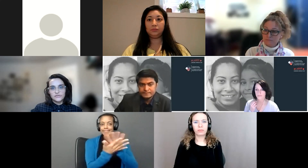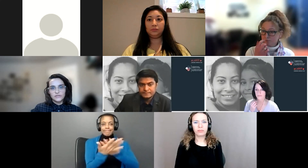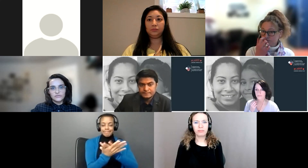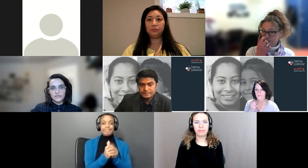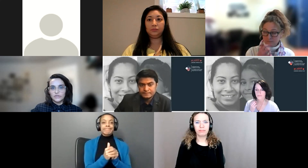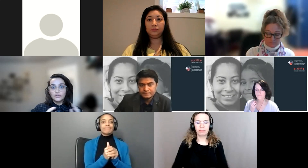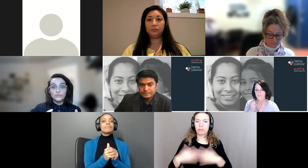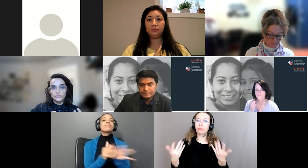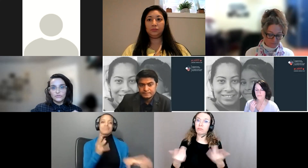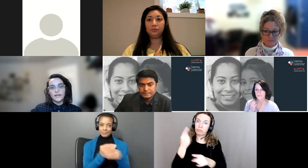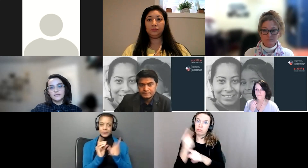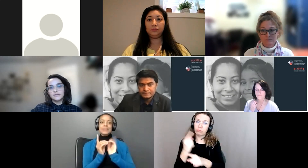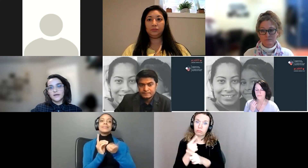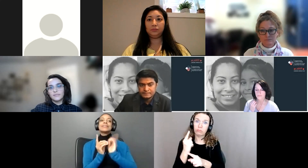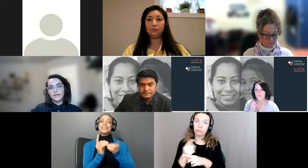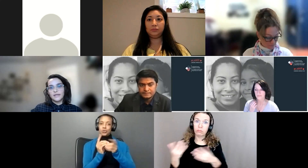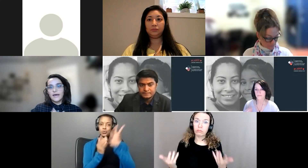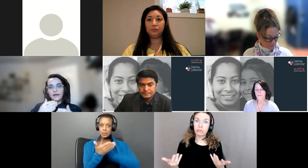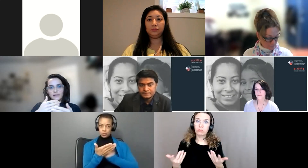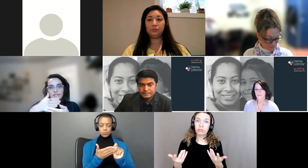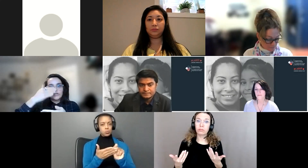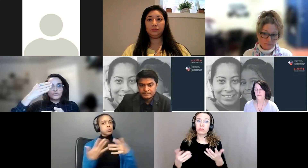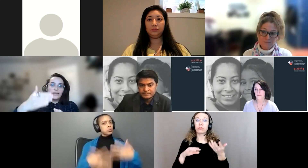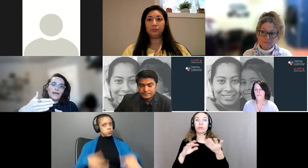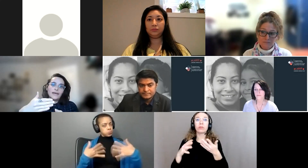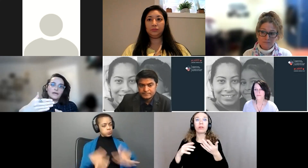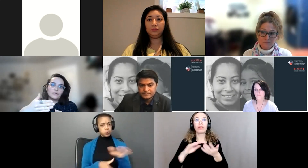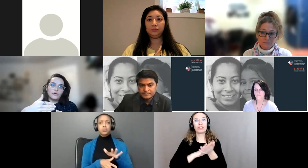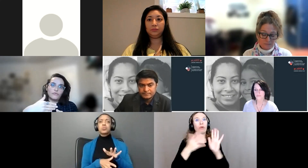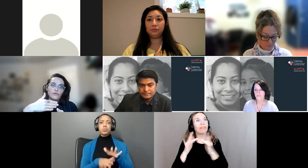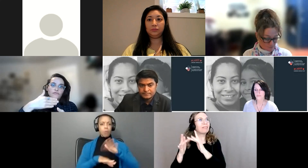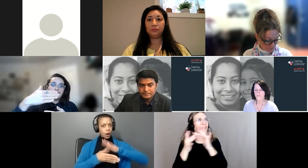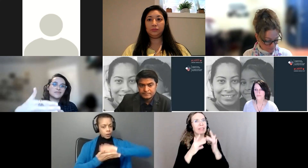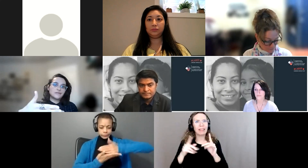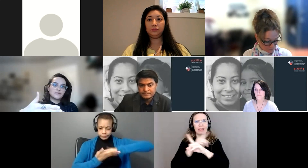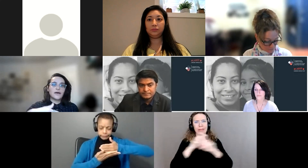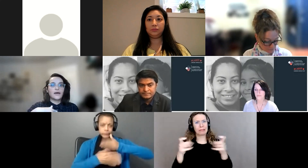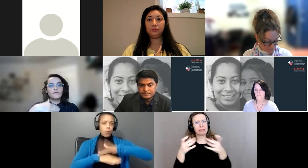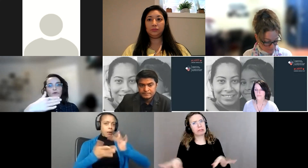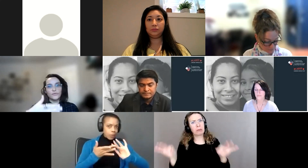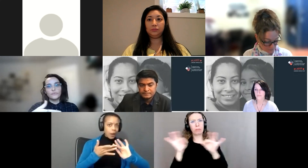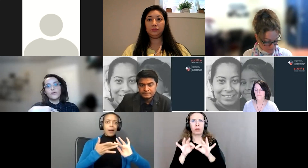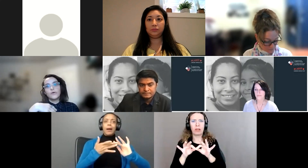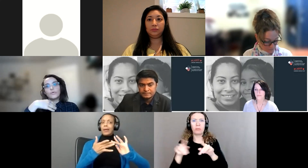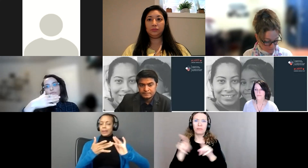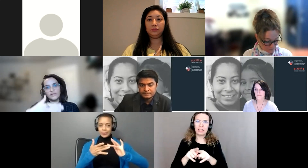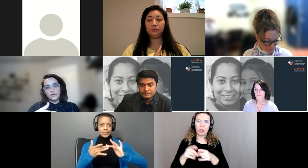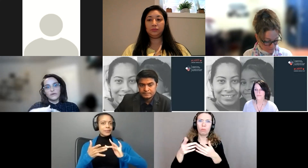oui, la numérisation est vraiment importante et cette couche de plus de distance,